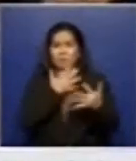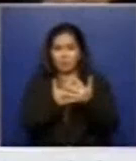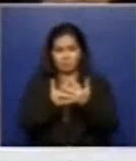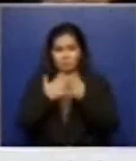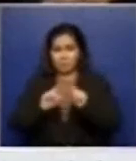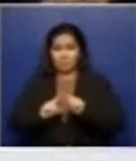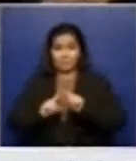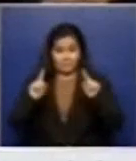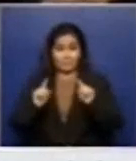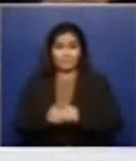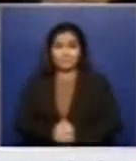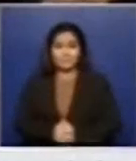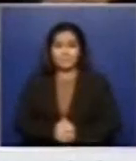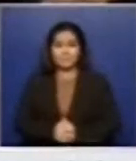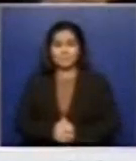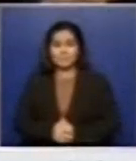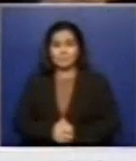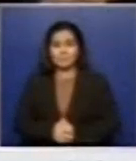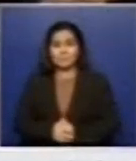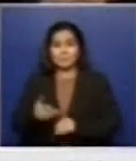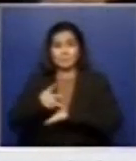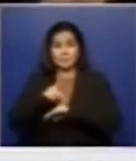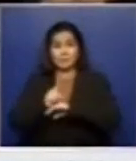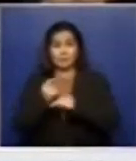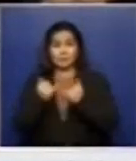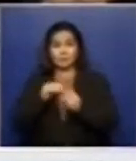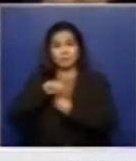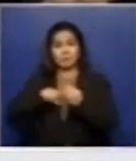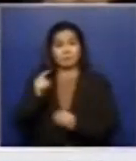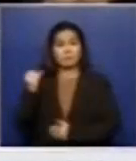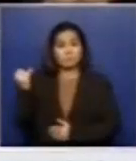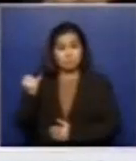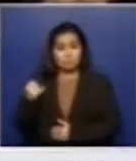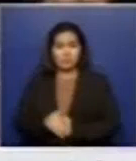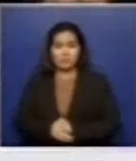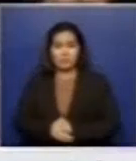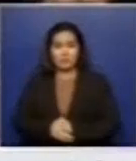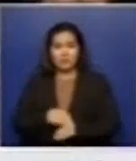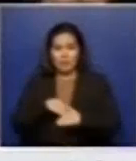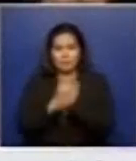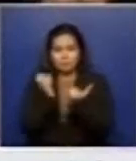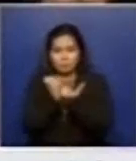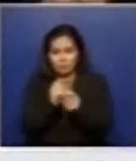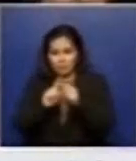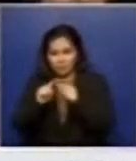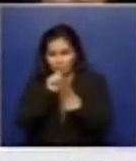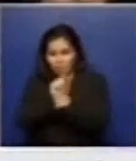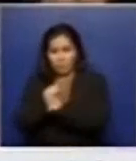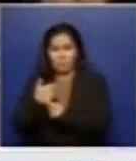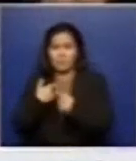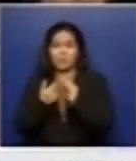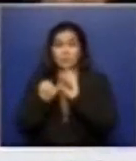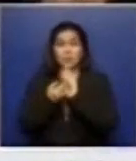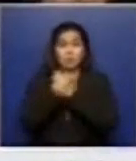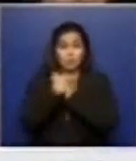ครับท่านประธานที่เคารพครับวันนี้เศรษฐกิจแย่บ่อนเต็มบ้านเต็มเมืองเมืองอุบล